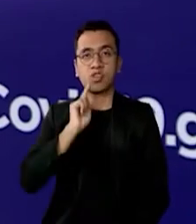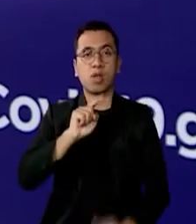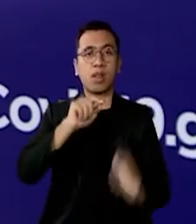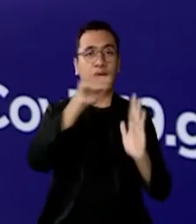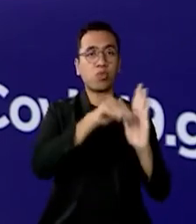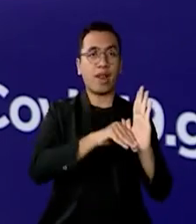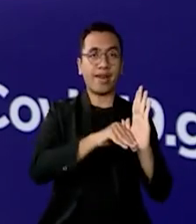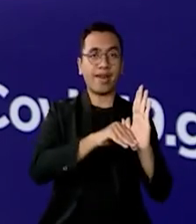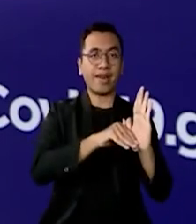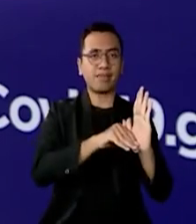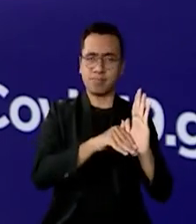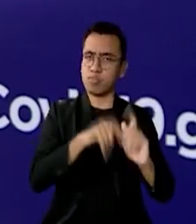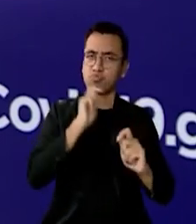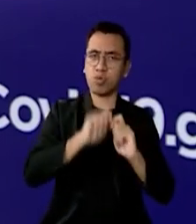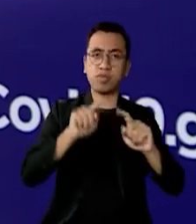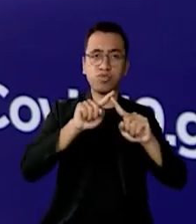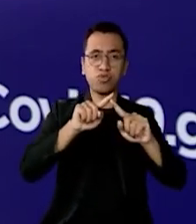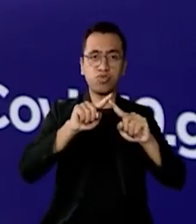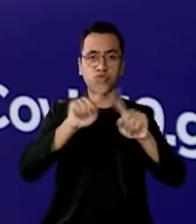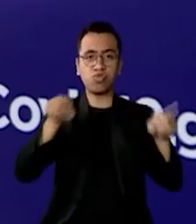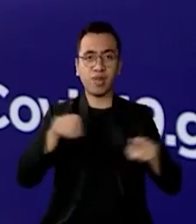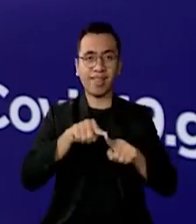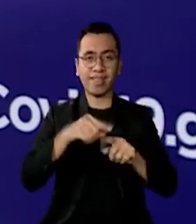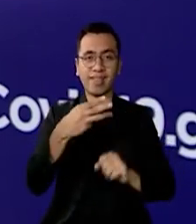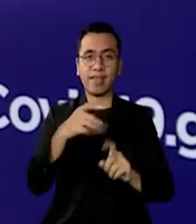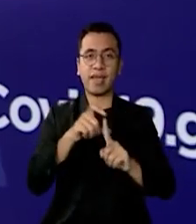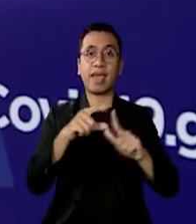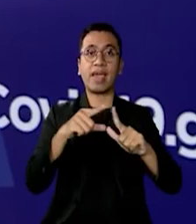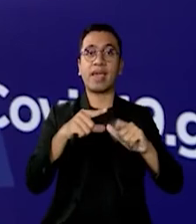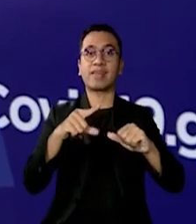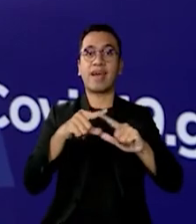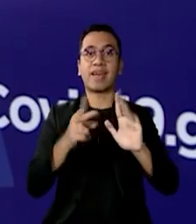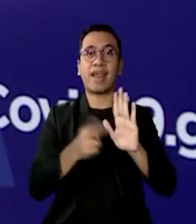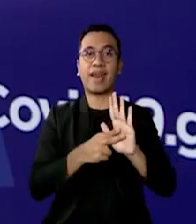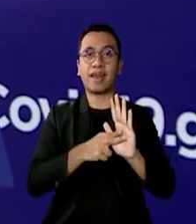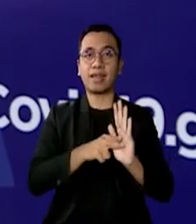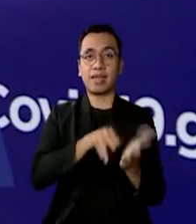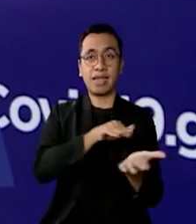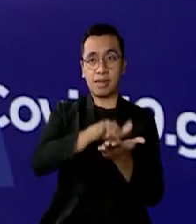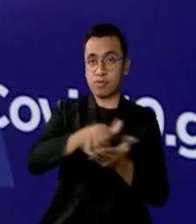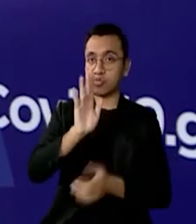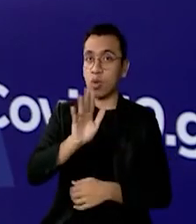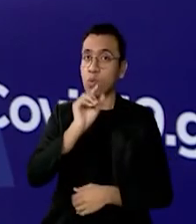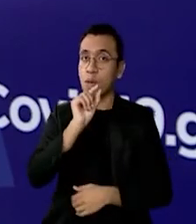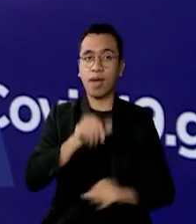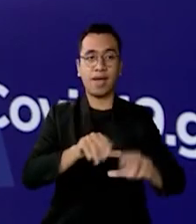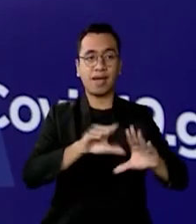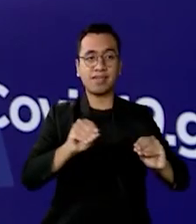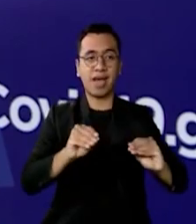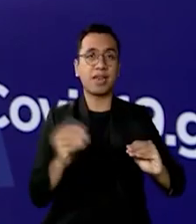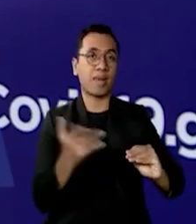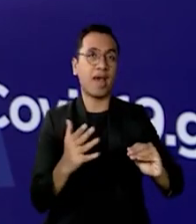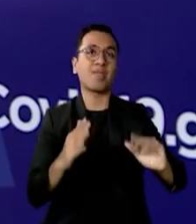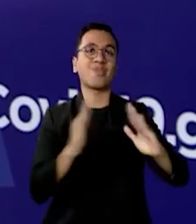mengeluarkan yang namanya surat edaran surat himbauan untuk melakukan sebagian kerja untuk di rumah ya Jadi ada